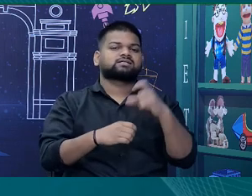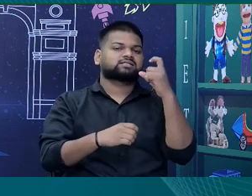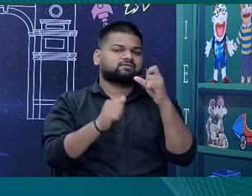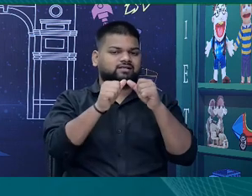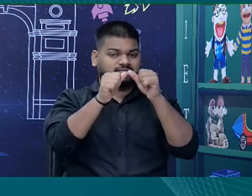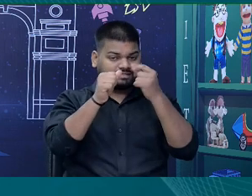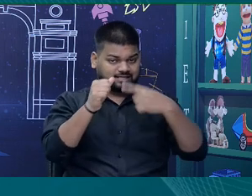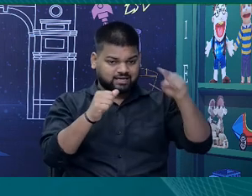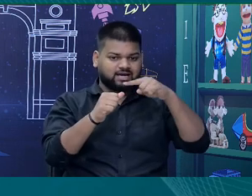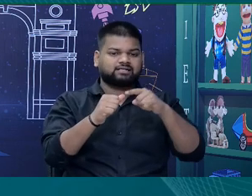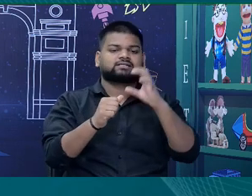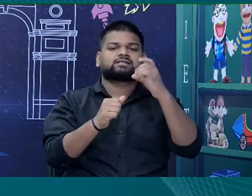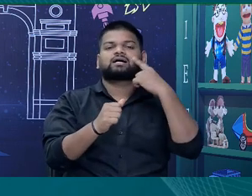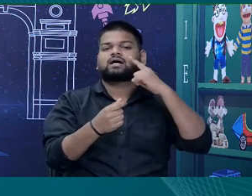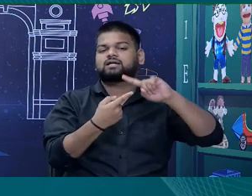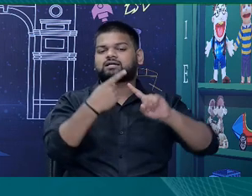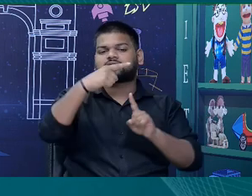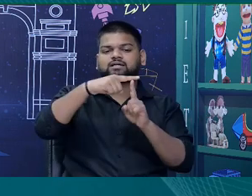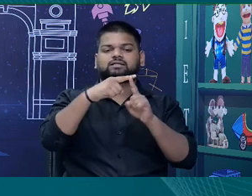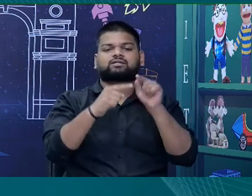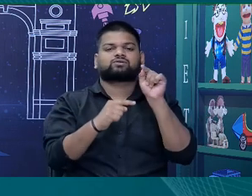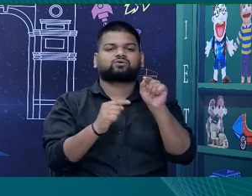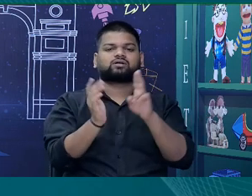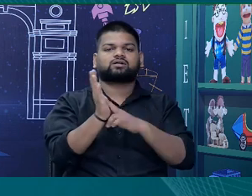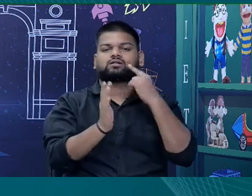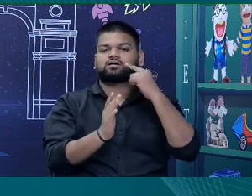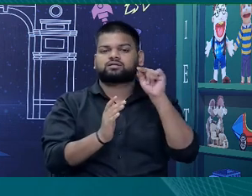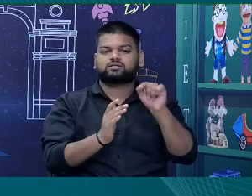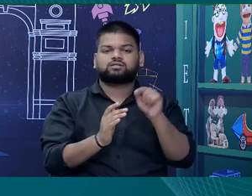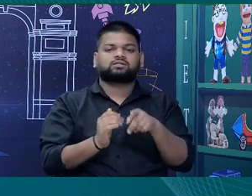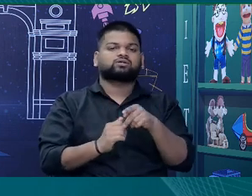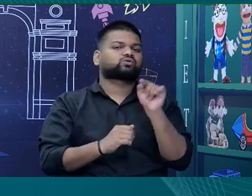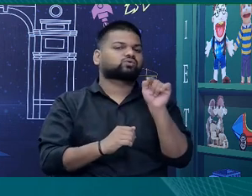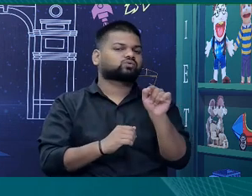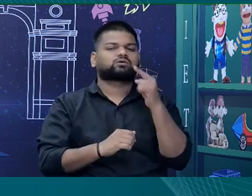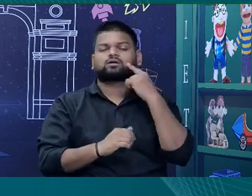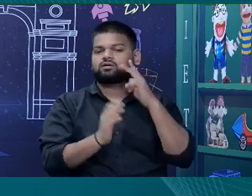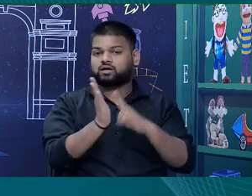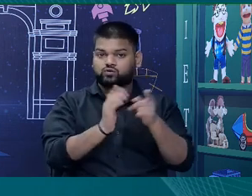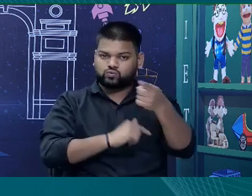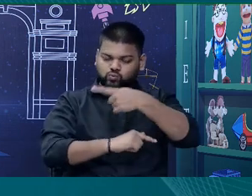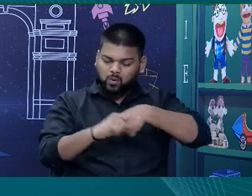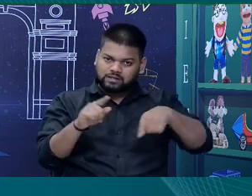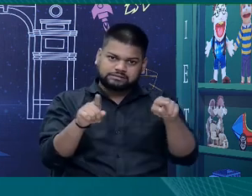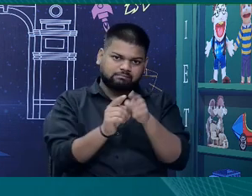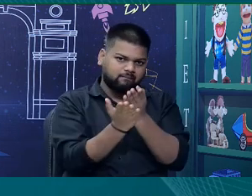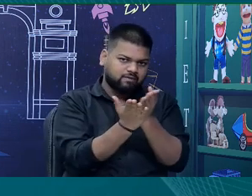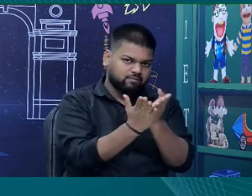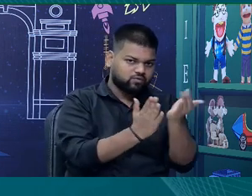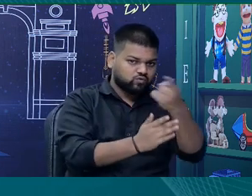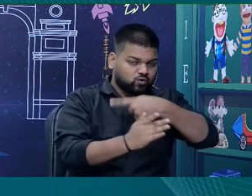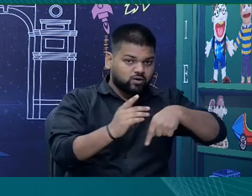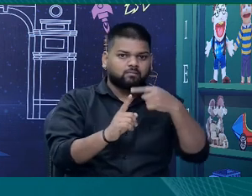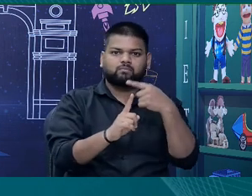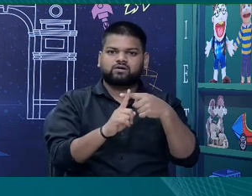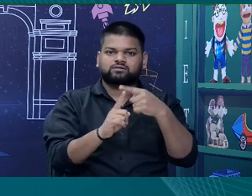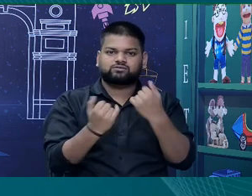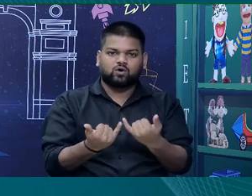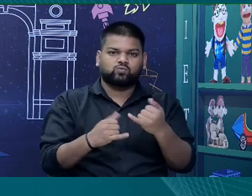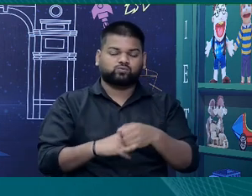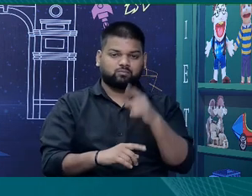citi.nic.in तो इन माध्यमों से आप अपनी प्रतिक्रियाएं या अपनी क्वेरीज हम तक पोस्ट कर सकते हैं हमारे एक्सपर्ट जो यहां स्टूडियो में मौजूद हैं